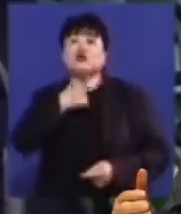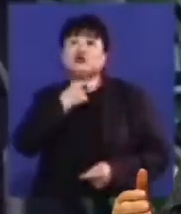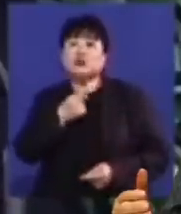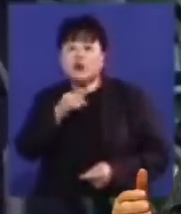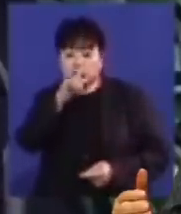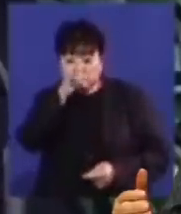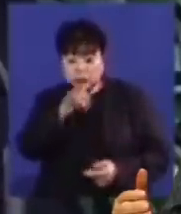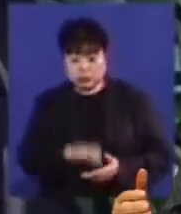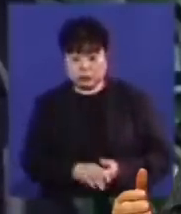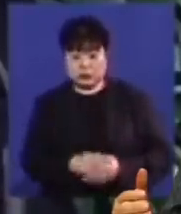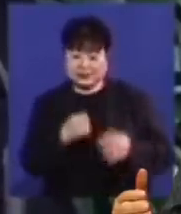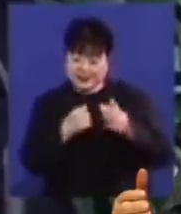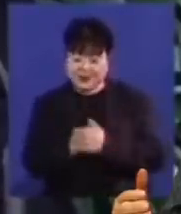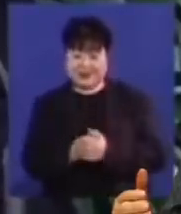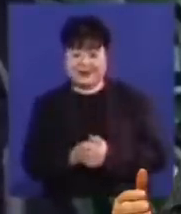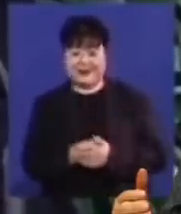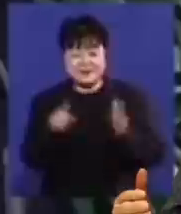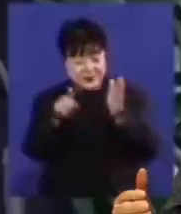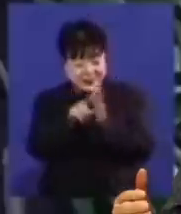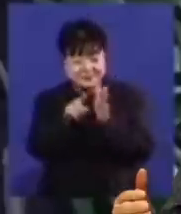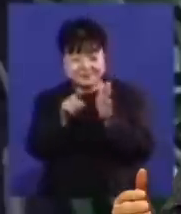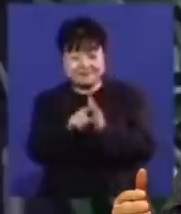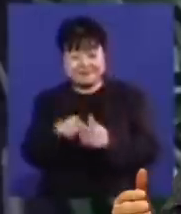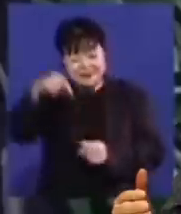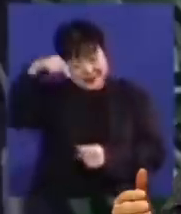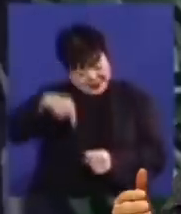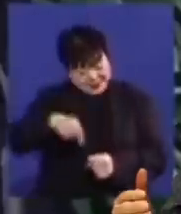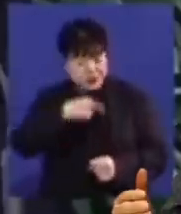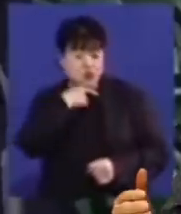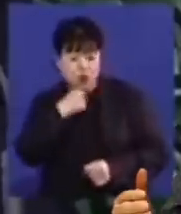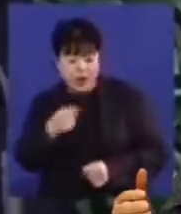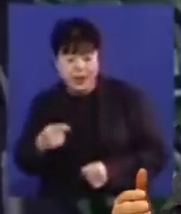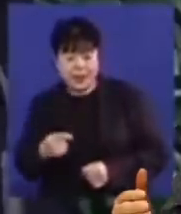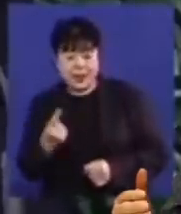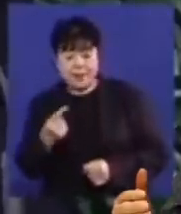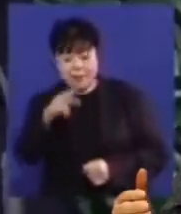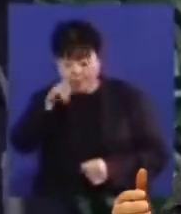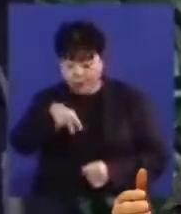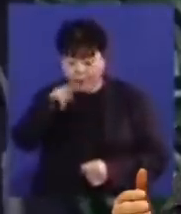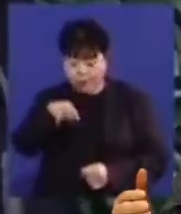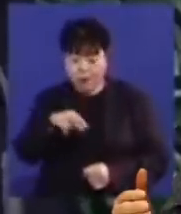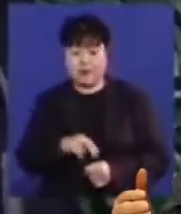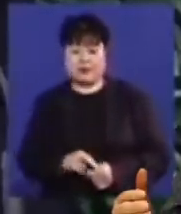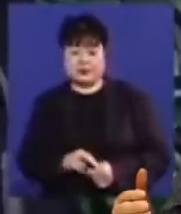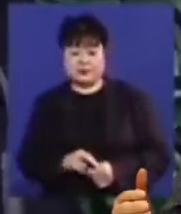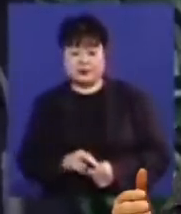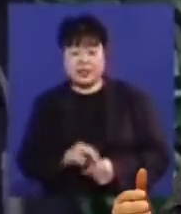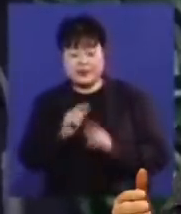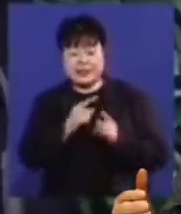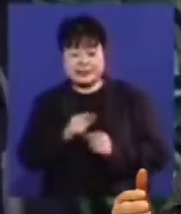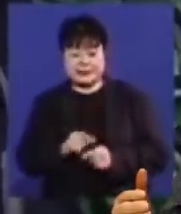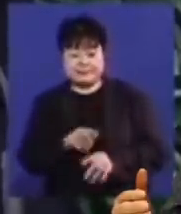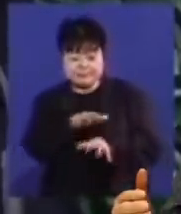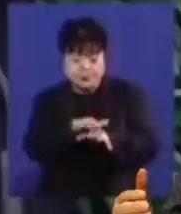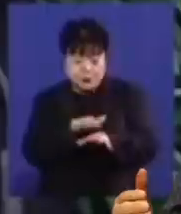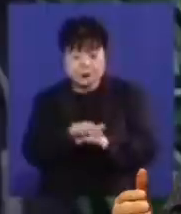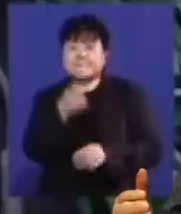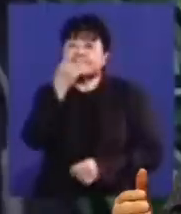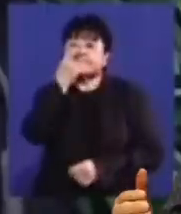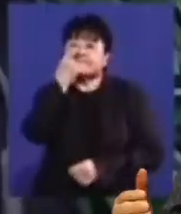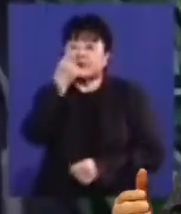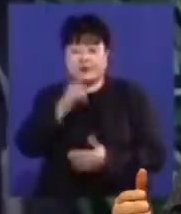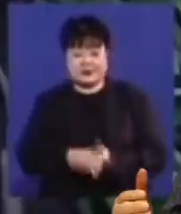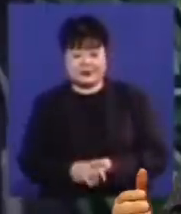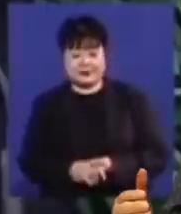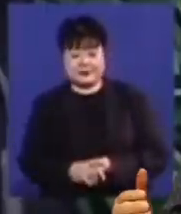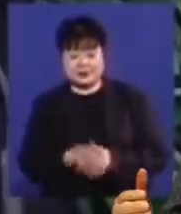않아요. 그러므로 우리가 신앙이 깊어지기를 원하면 일독 성경이나 조직적인 성경 공부를 하게 돼요.